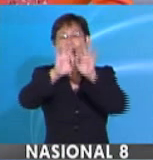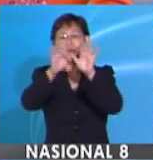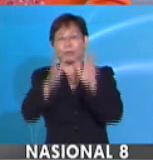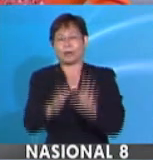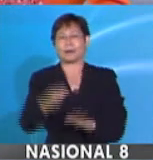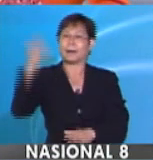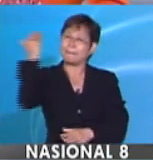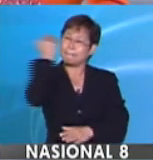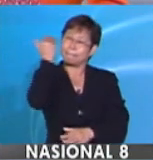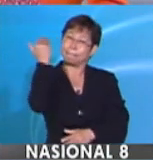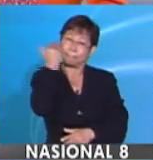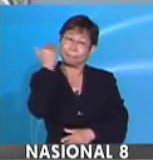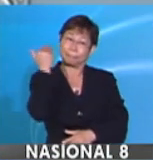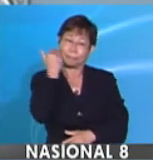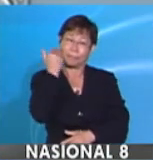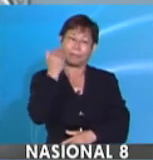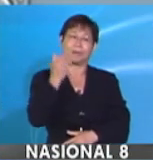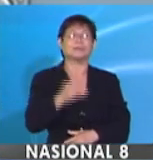mahkamah